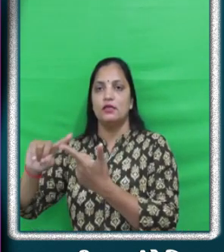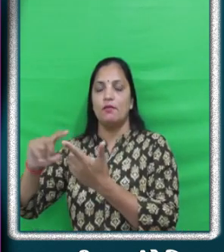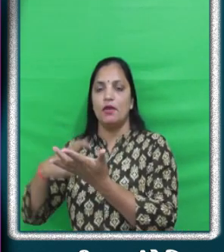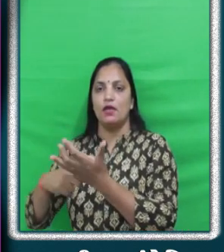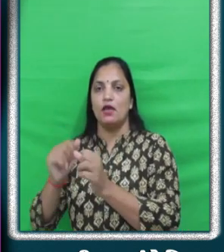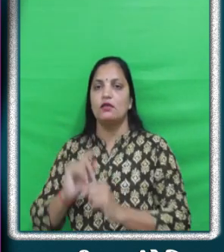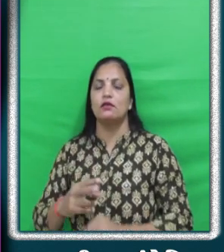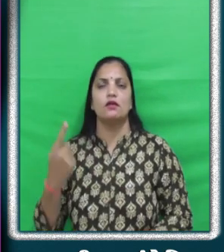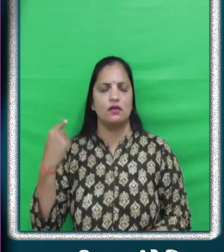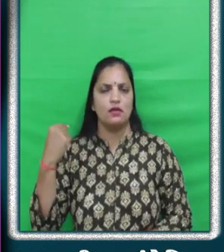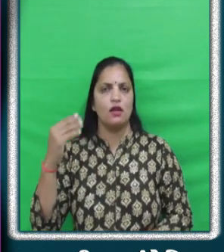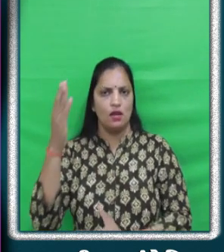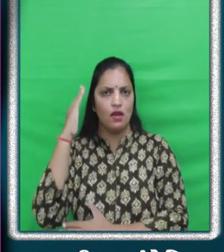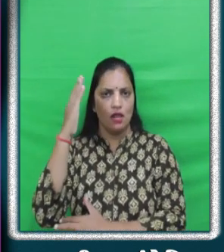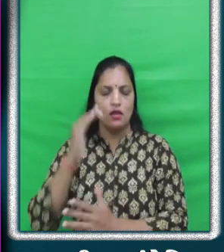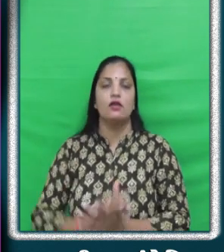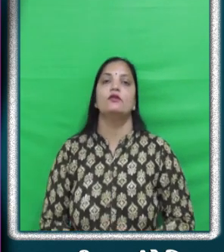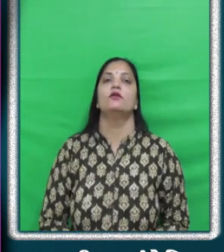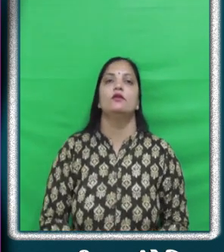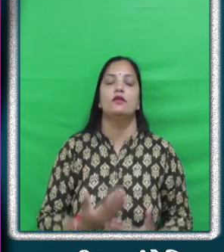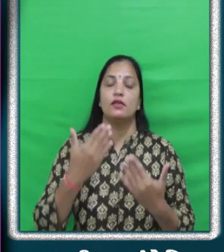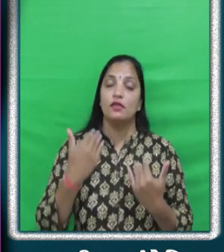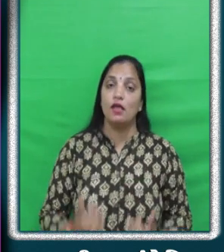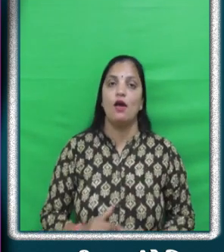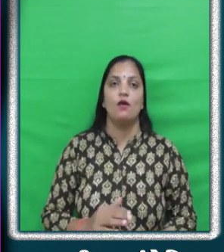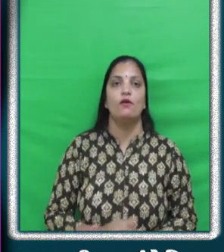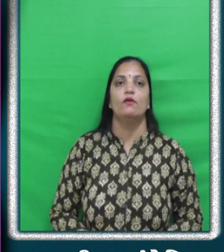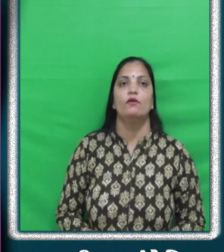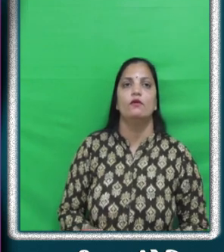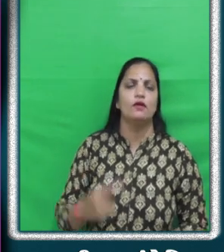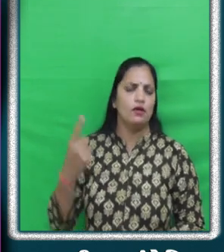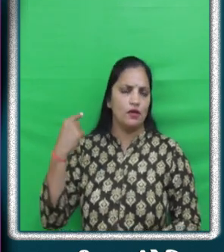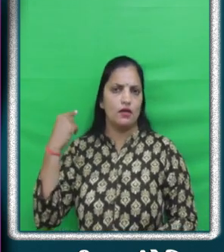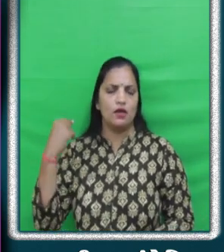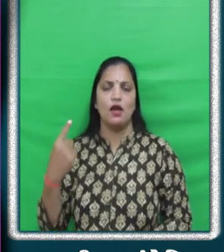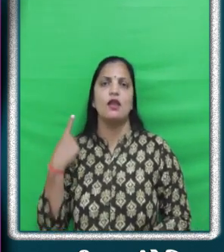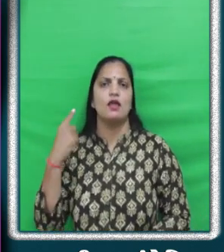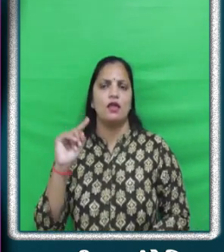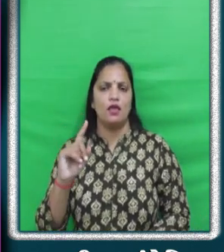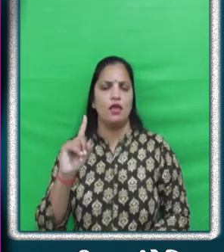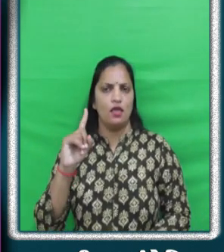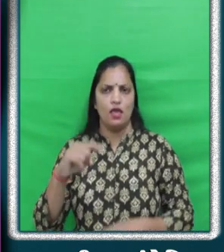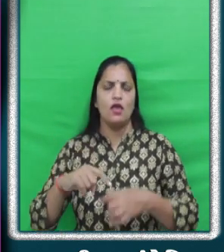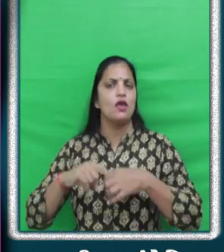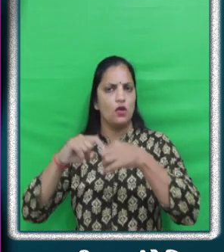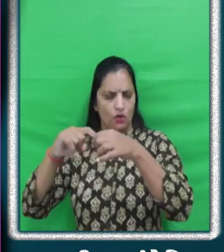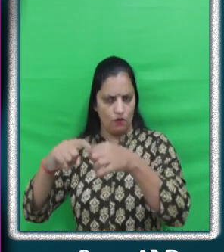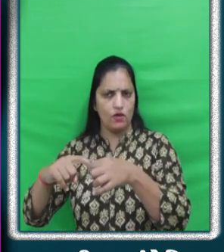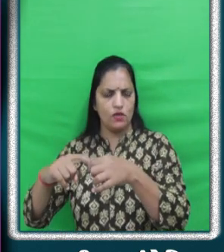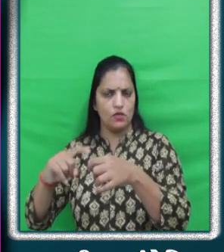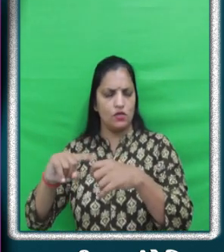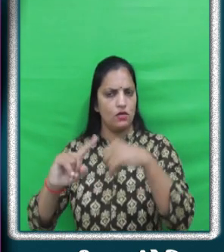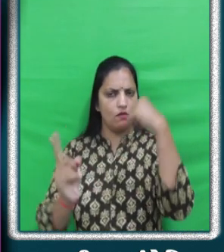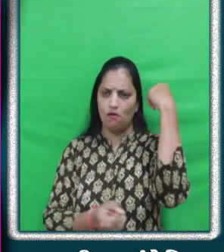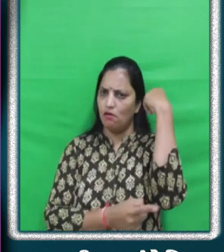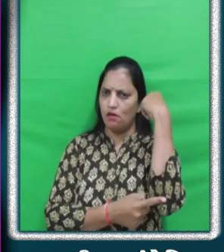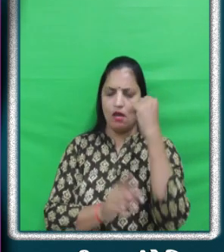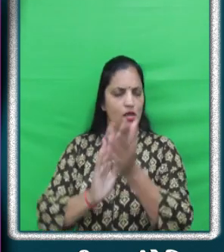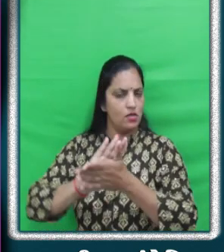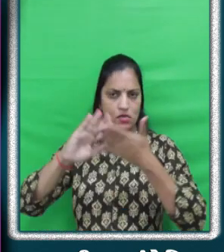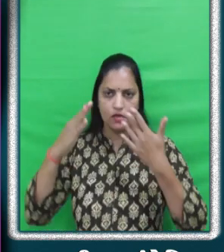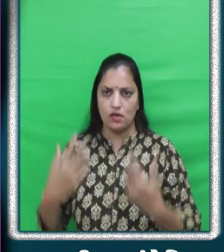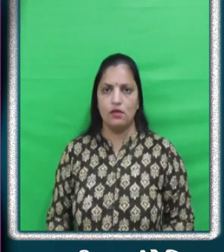હતું કાલના સેશનનું આપણે પુનરાવર્તન. હવે આપણે આજે, કાલે વિદ્યાર્થી મિત્રો એક ક્વેશ્ચન કરીને આપણો સેશન પૂરો થયો હતો.